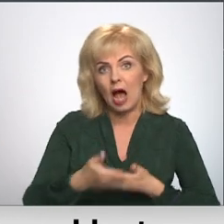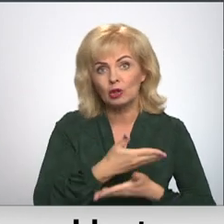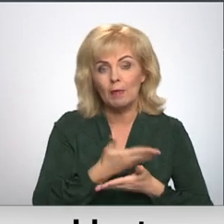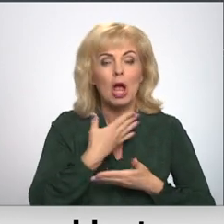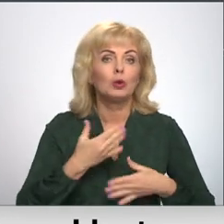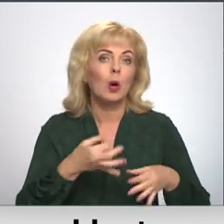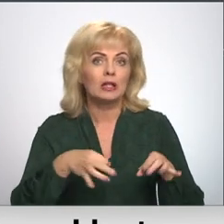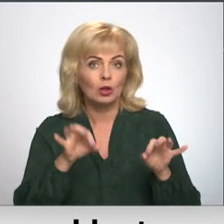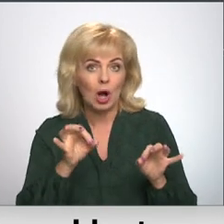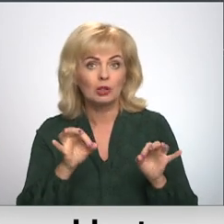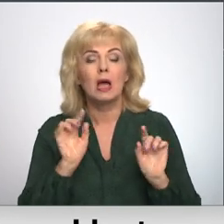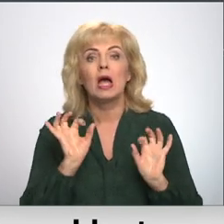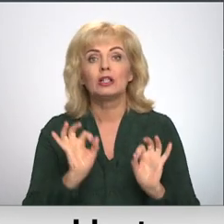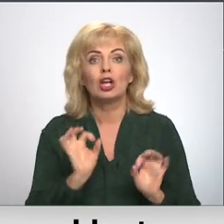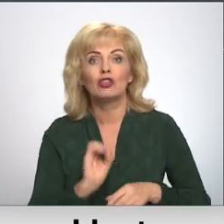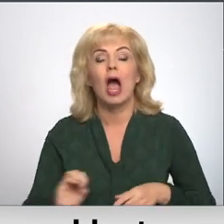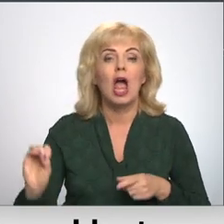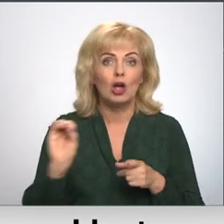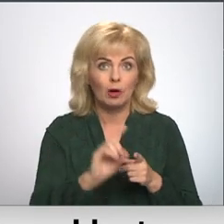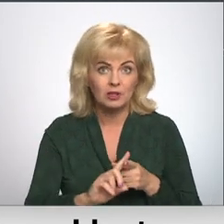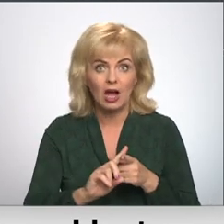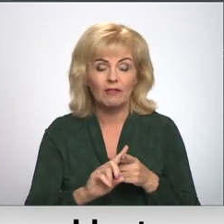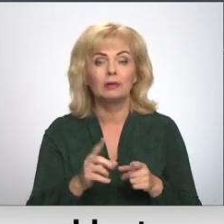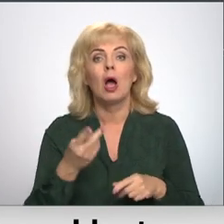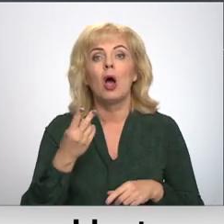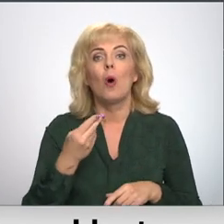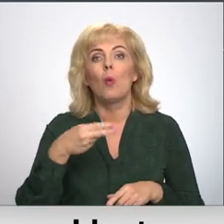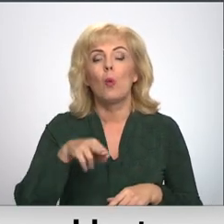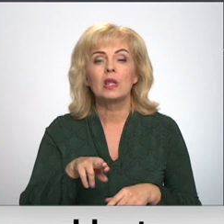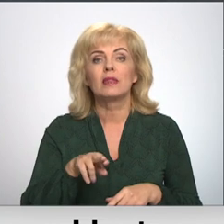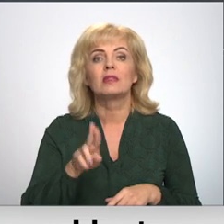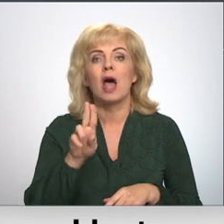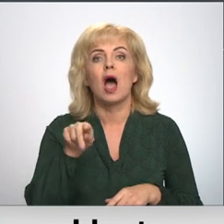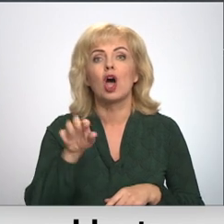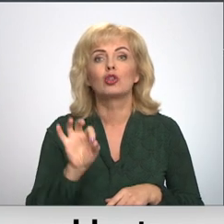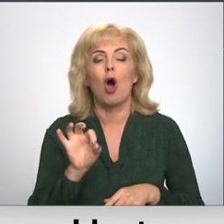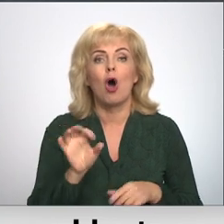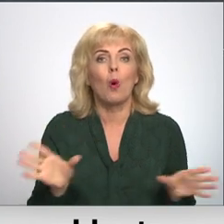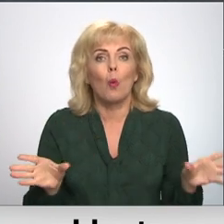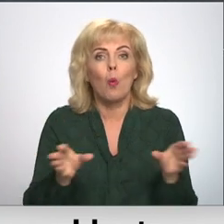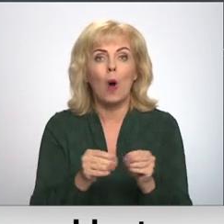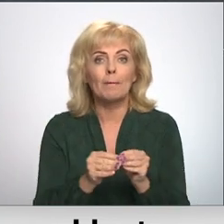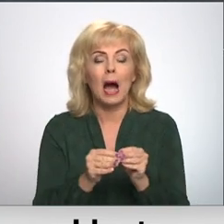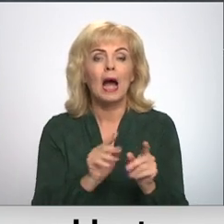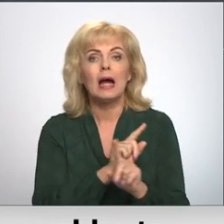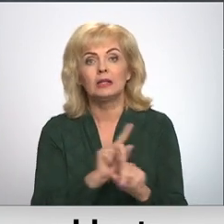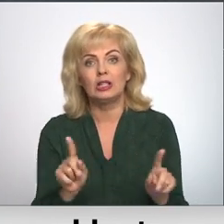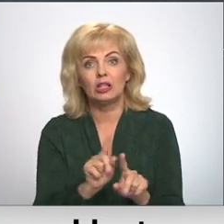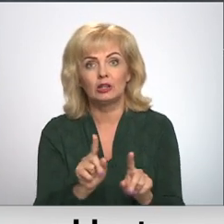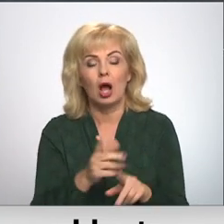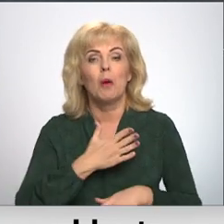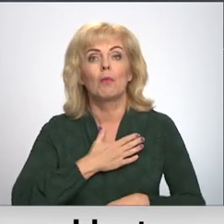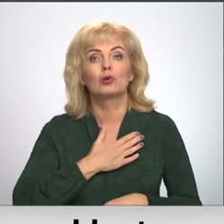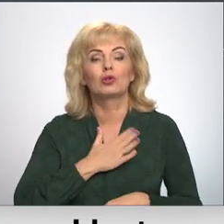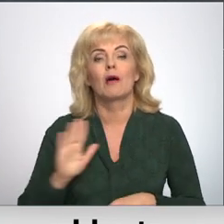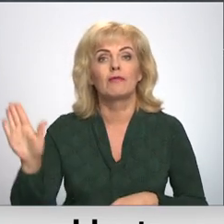ļoti nozīmīgi, ka tieši Eiropas Savienība un NATO kopā, jo kopā tas, protams, ir arī